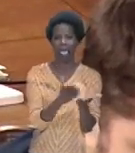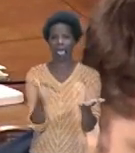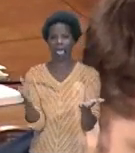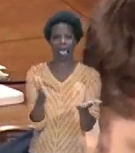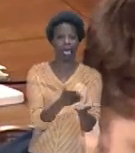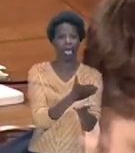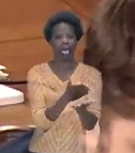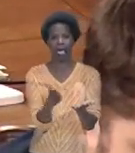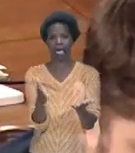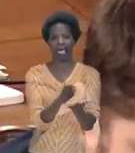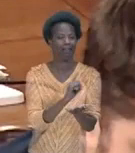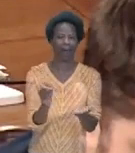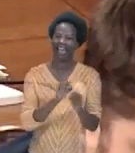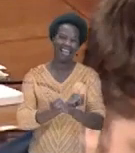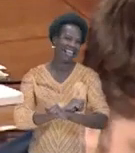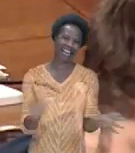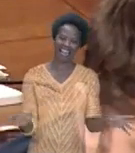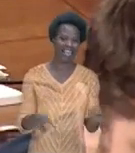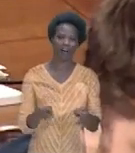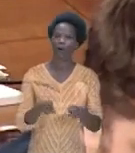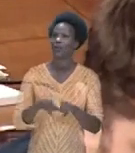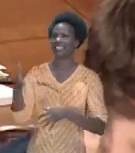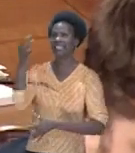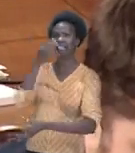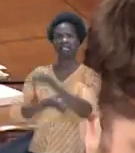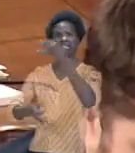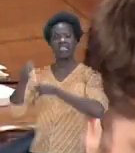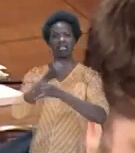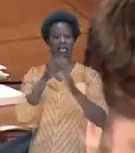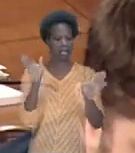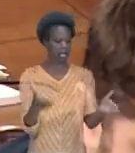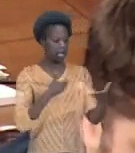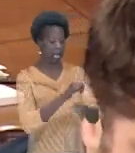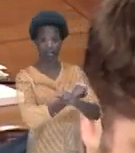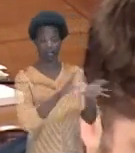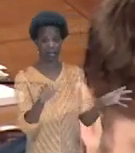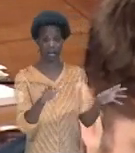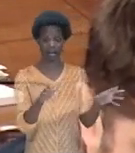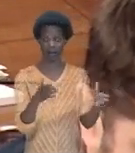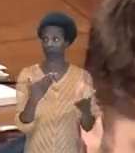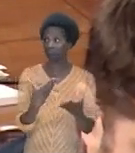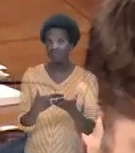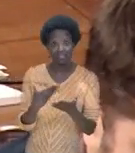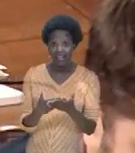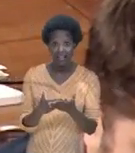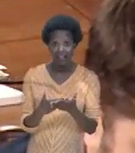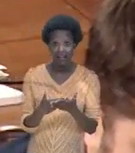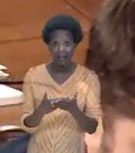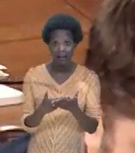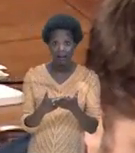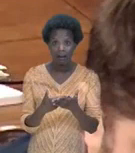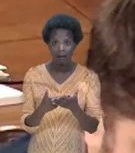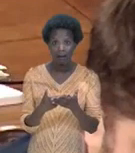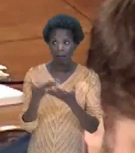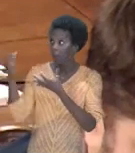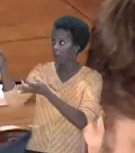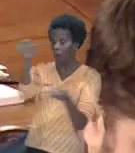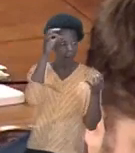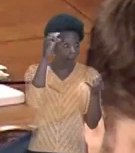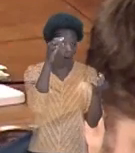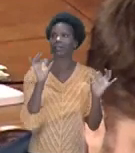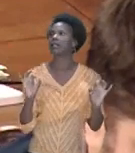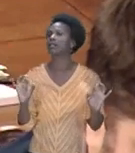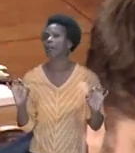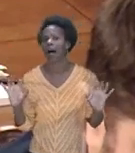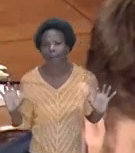que vous marteliez que votre cadre est clair ne vient en rien prouver que c'est avéré.